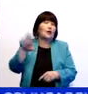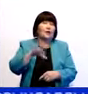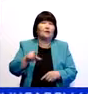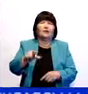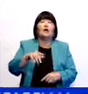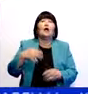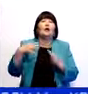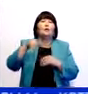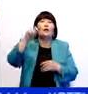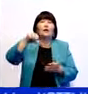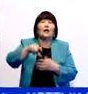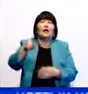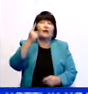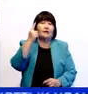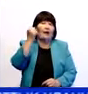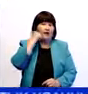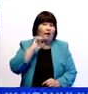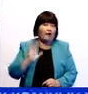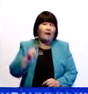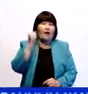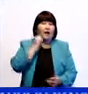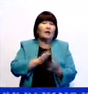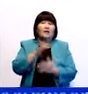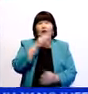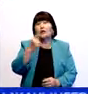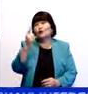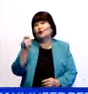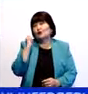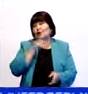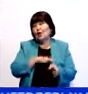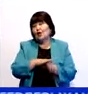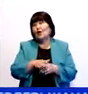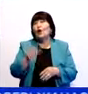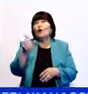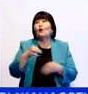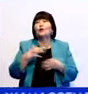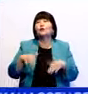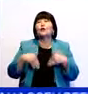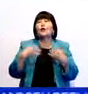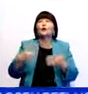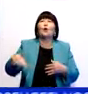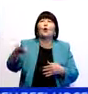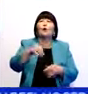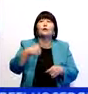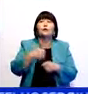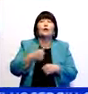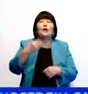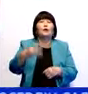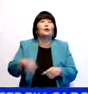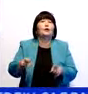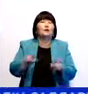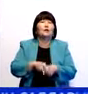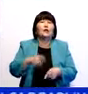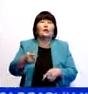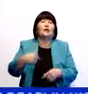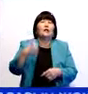асынған майдангерлерден қалғаны осы қария ғана. Ардагер ақсақал биыл 100 жасқа толды. Қос мерекесімен құттықтаған облыс әкімі 30 жылдан оралған